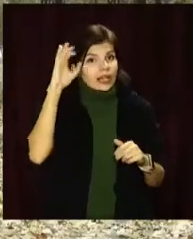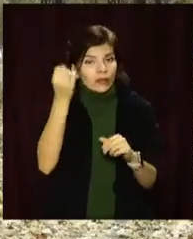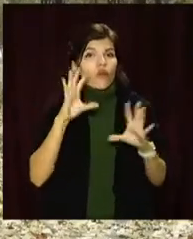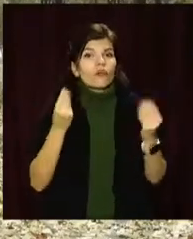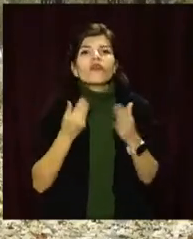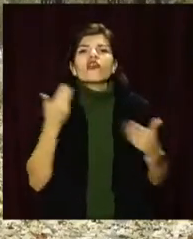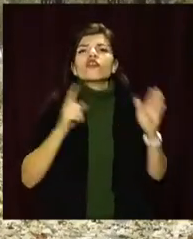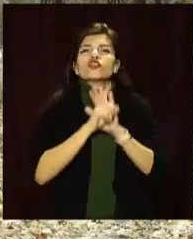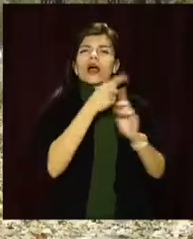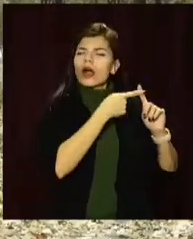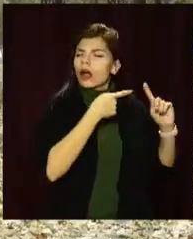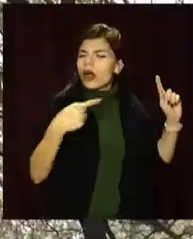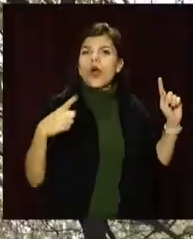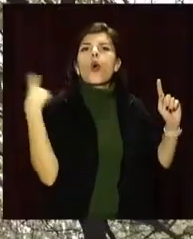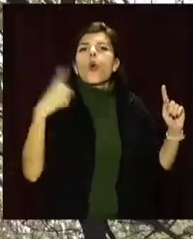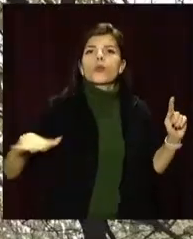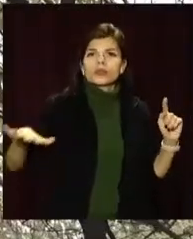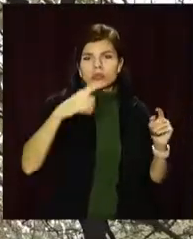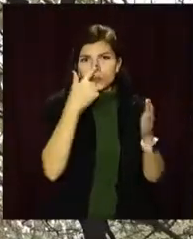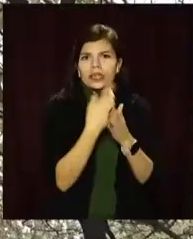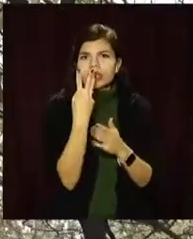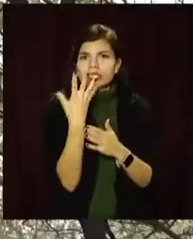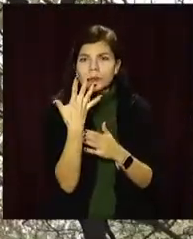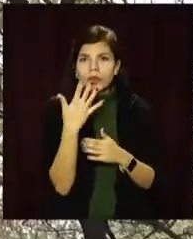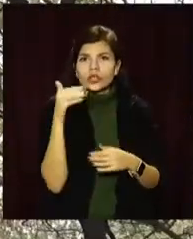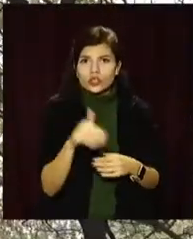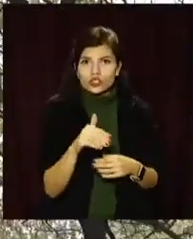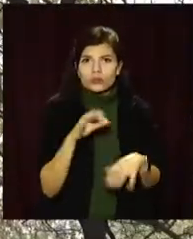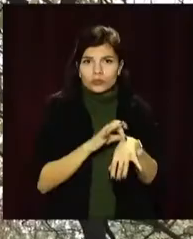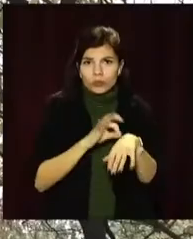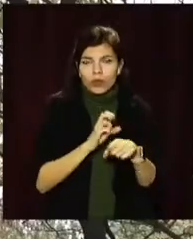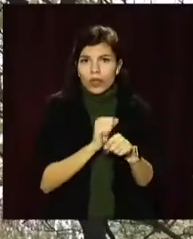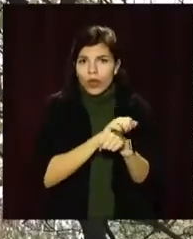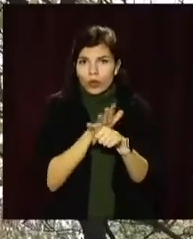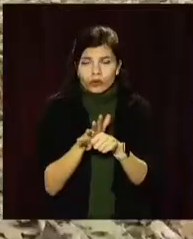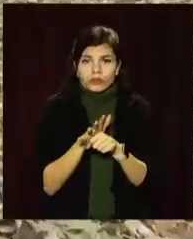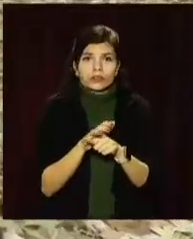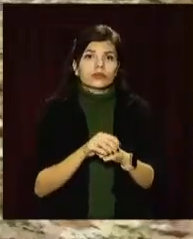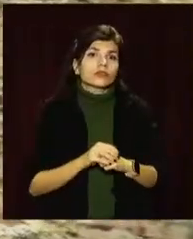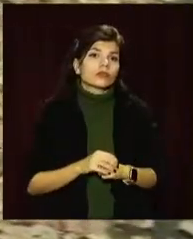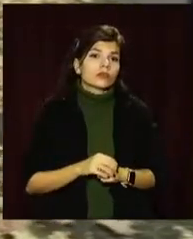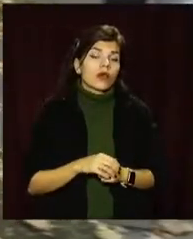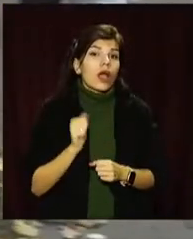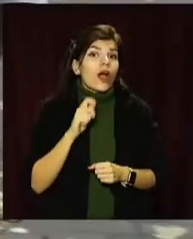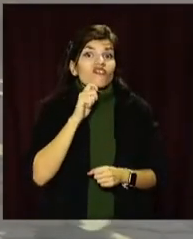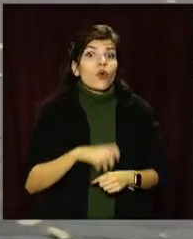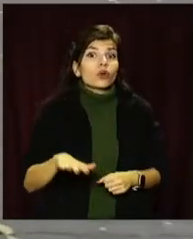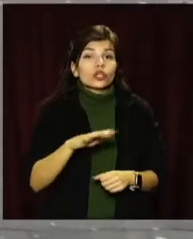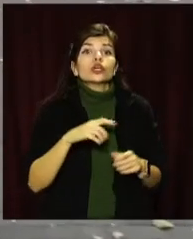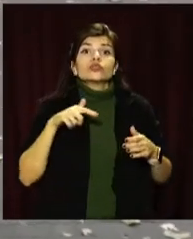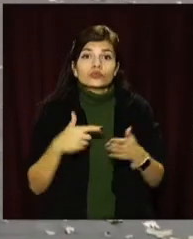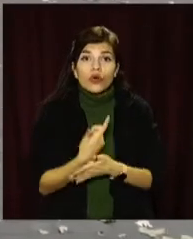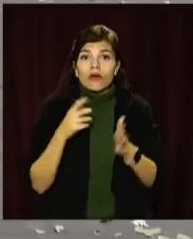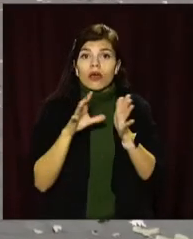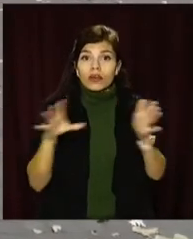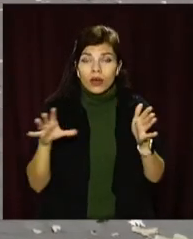Загалом, з початку пандемії в області зафіксували майже 35 тисяч недужих на коронавірус. А от в Україні знову